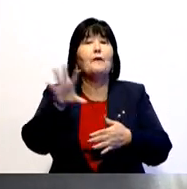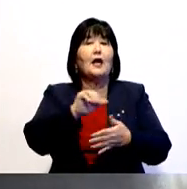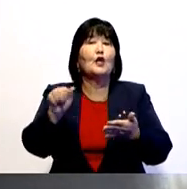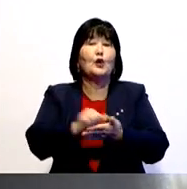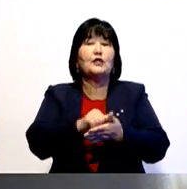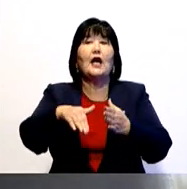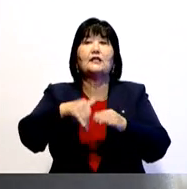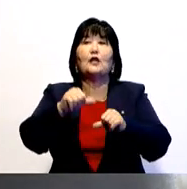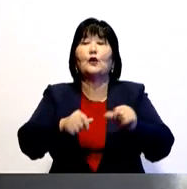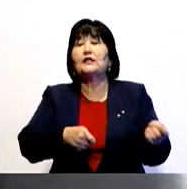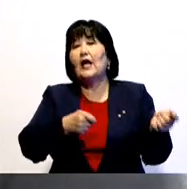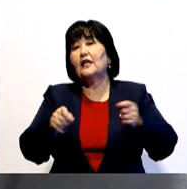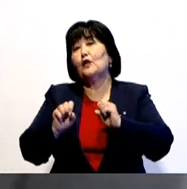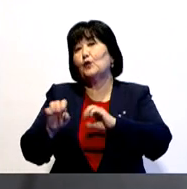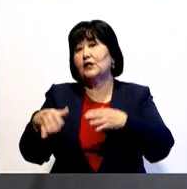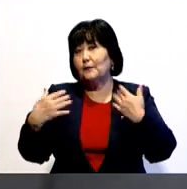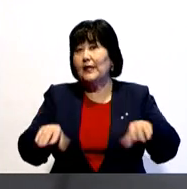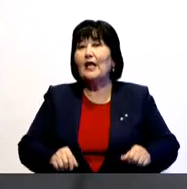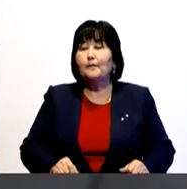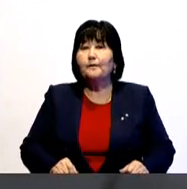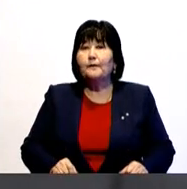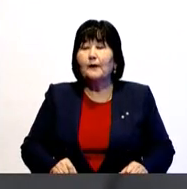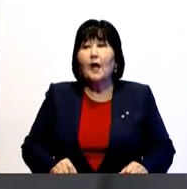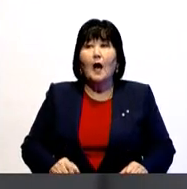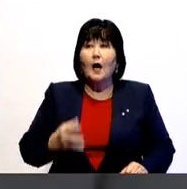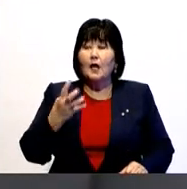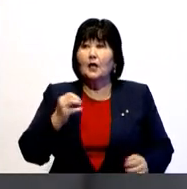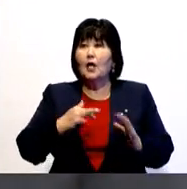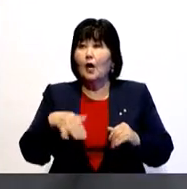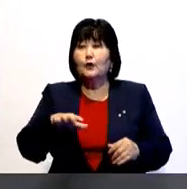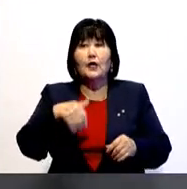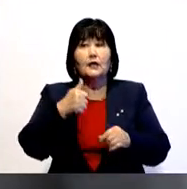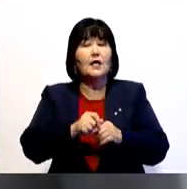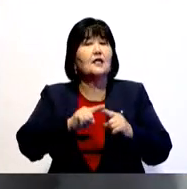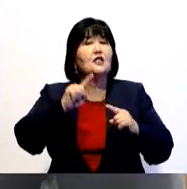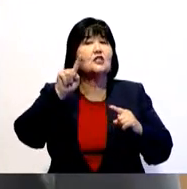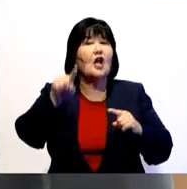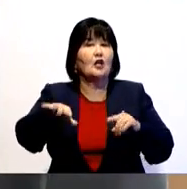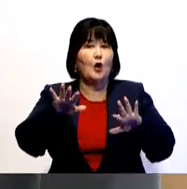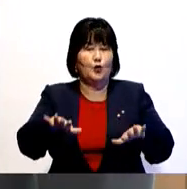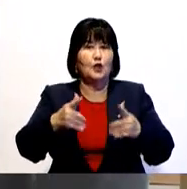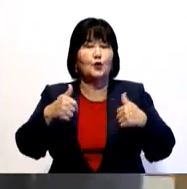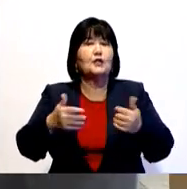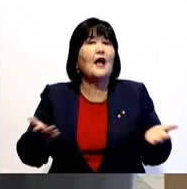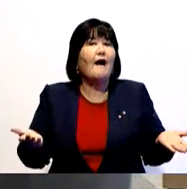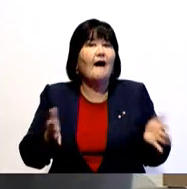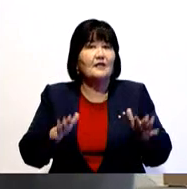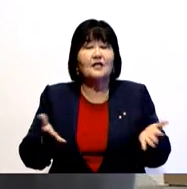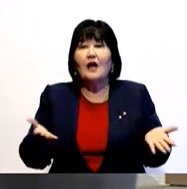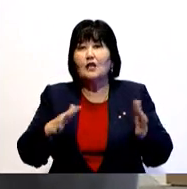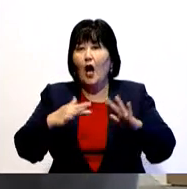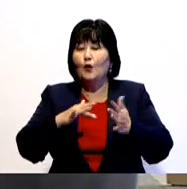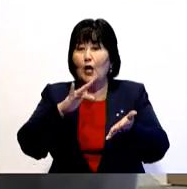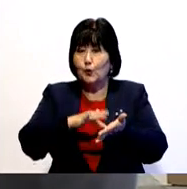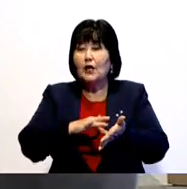сайлау комиссиялары әкеп өткізіп кетті. Енді аудан бойынша ең шалғай орналасқан учаске қай жерде? Аудан орталығынан